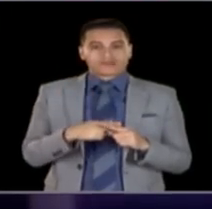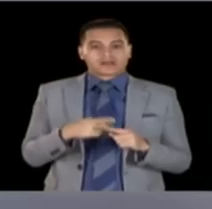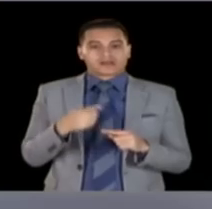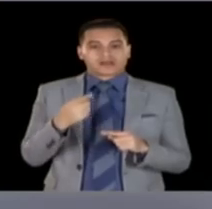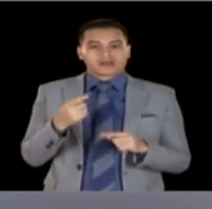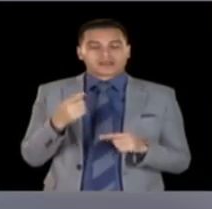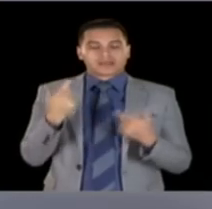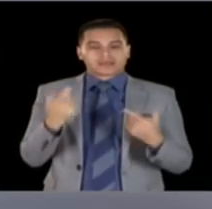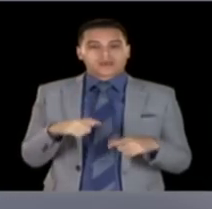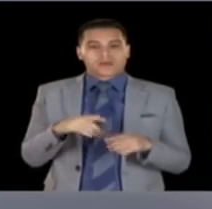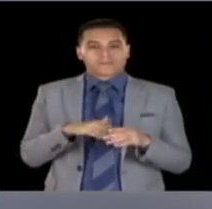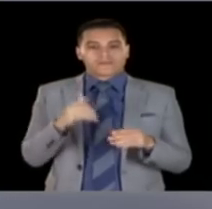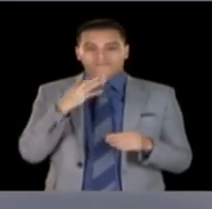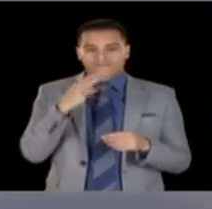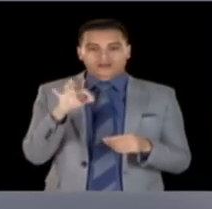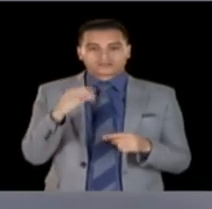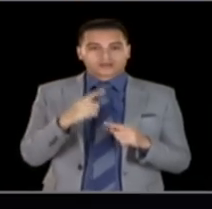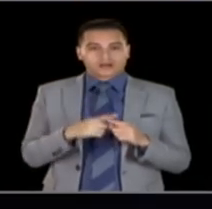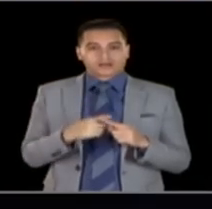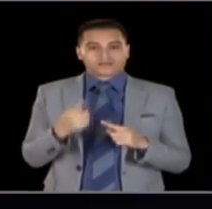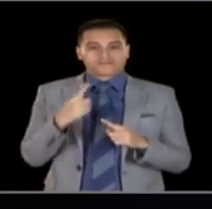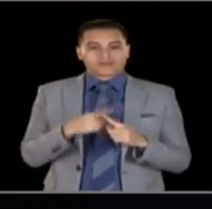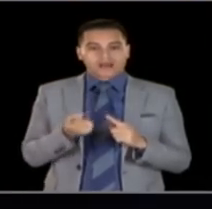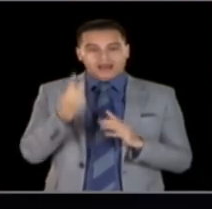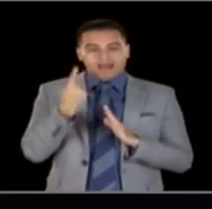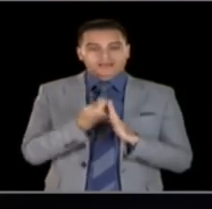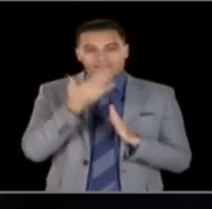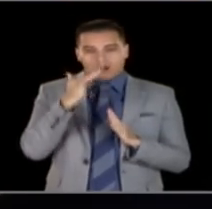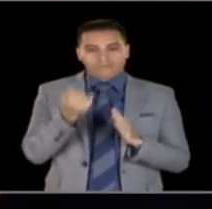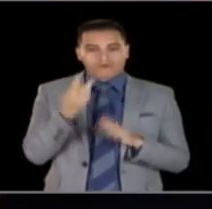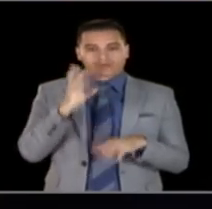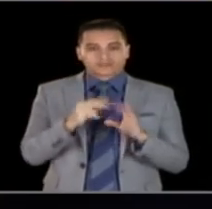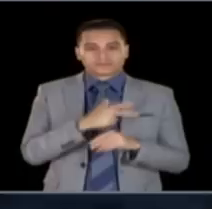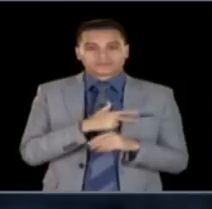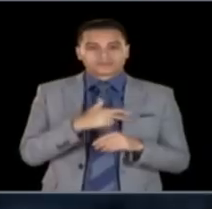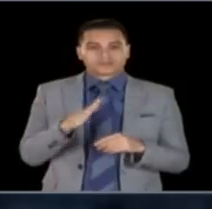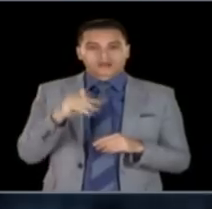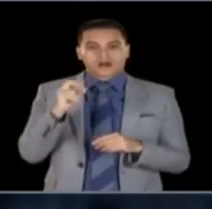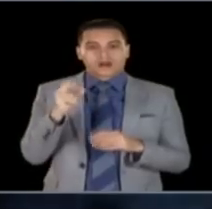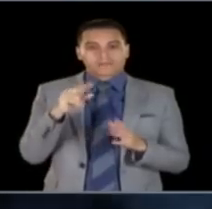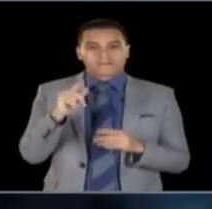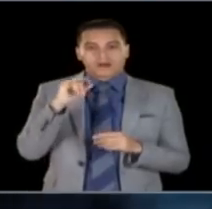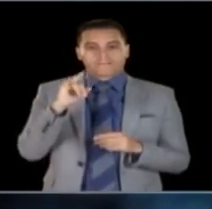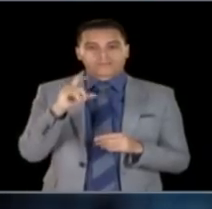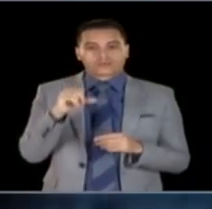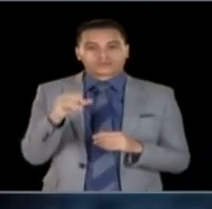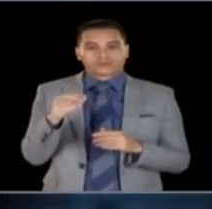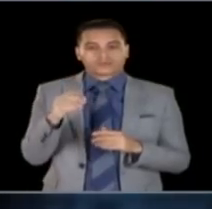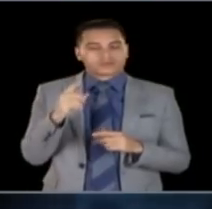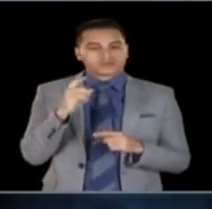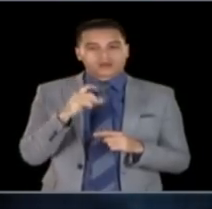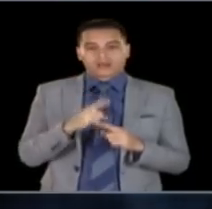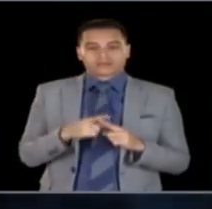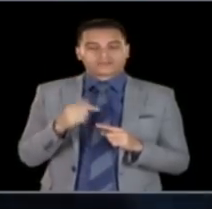إحدى الدول الأوروبية. فرنسا. غلط. أديب عربي مؤلف رواية ساق البامبو، فمن هو؟ يوسف إدريس.